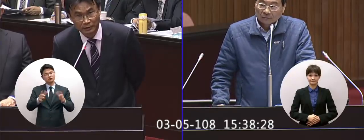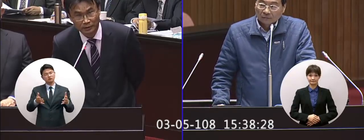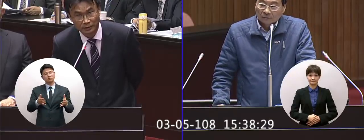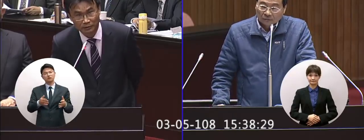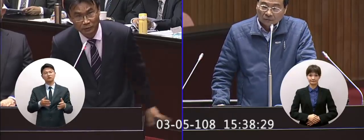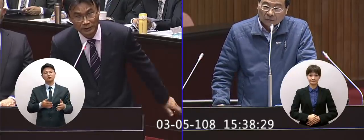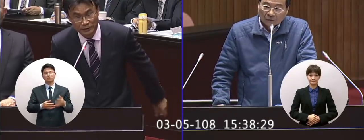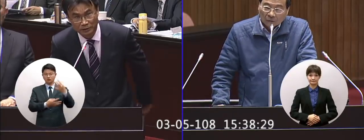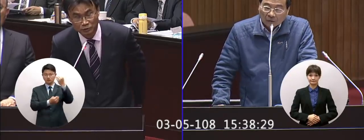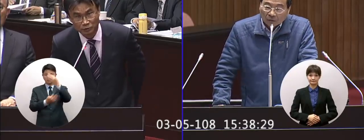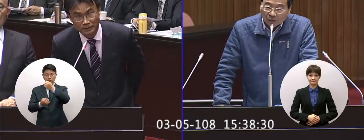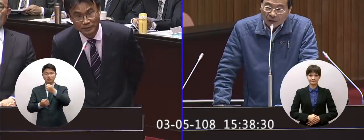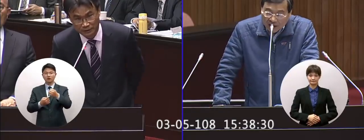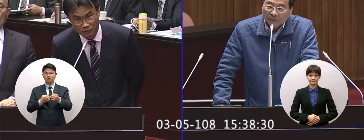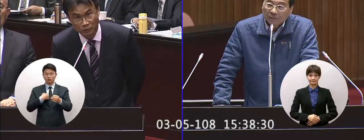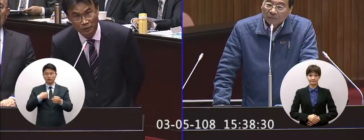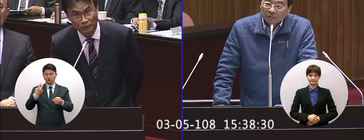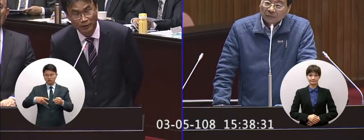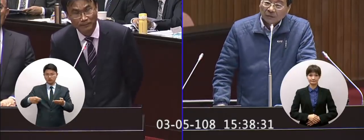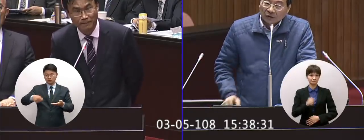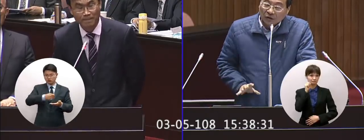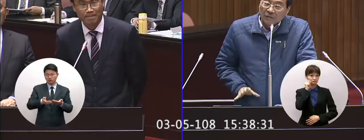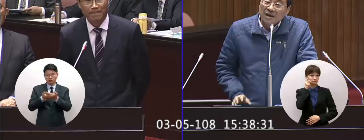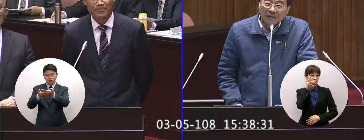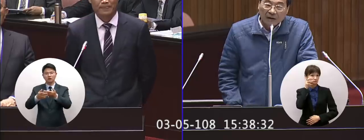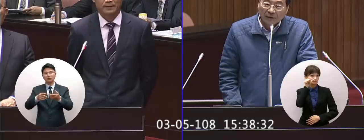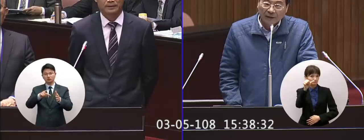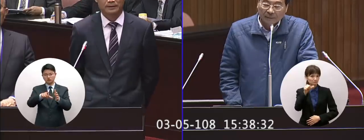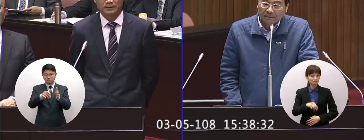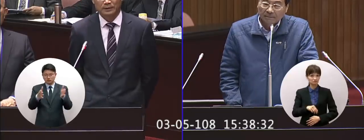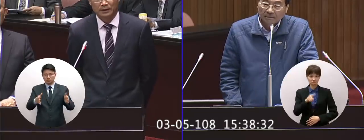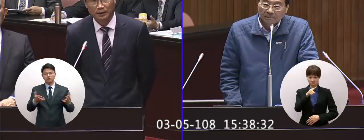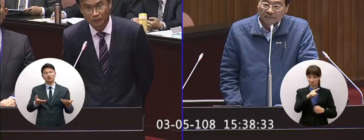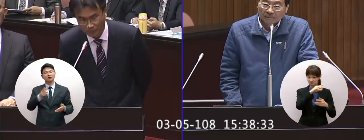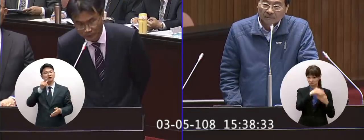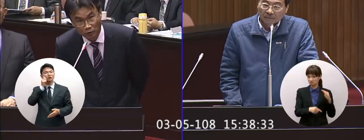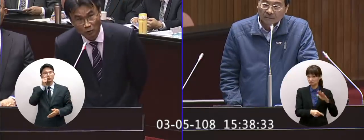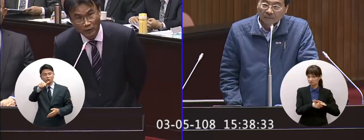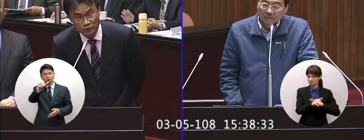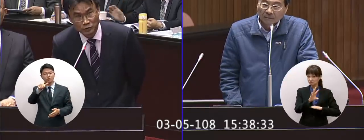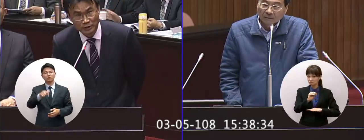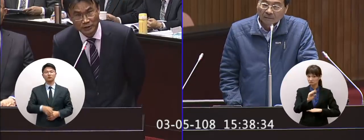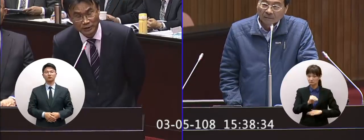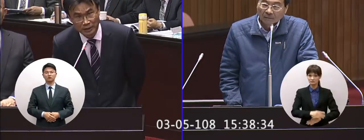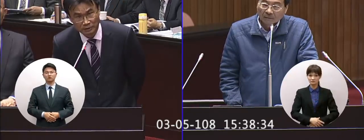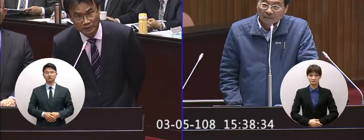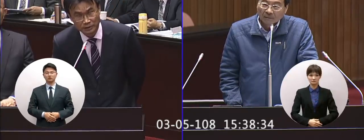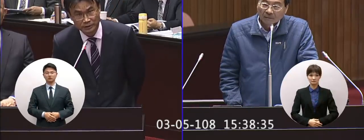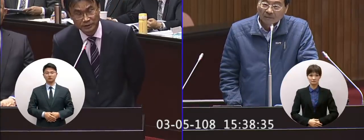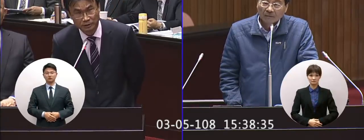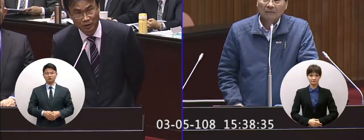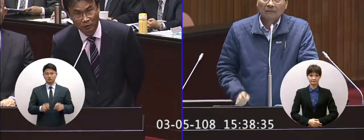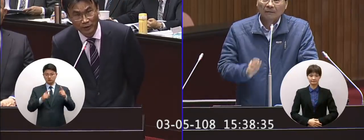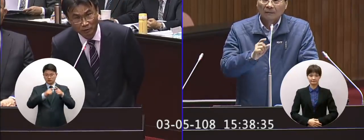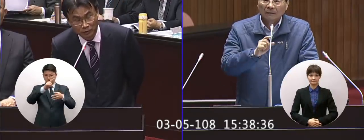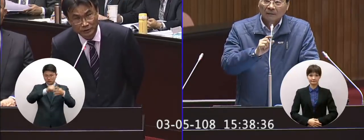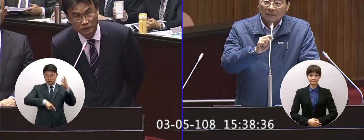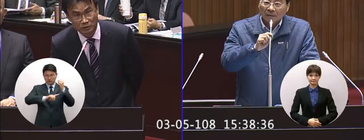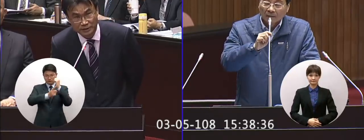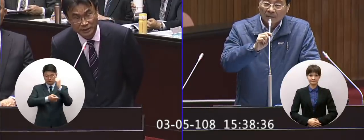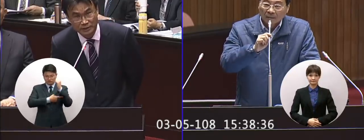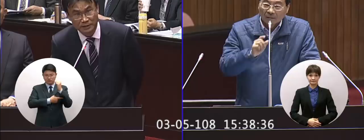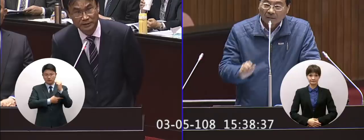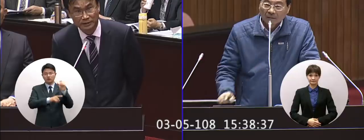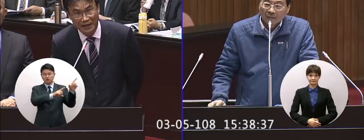概，我可以提供书面 资料， 就5个月。 有没有违反规定？ 我们都完全依照人事的法规，我